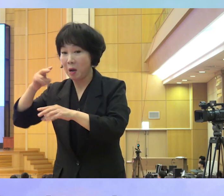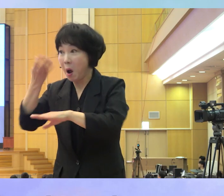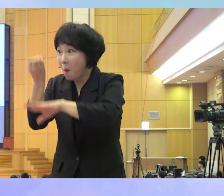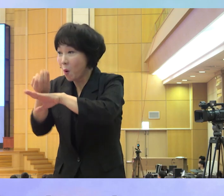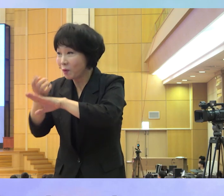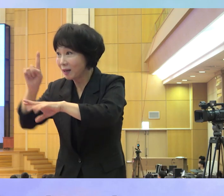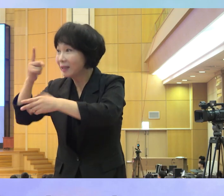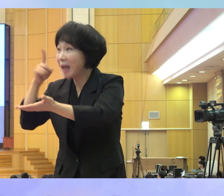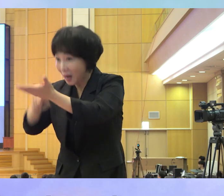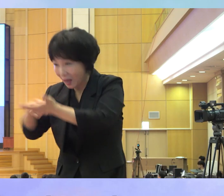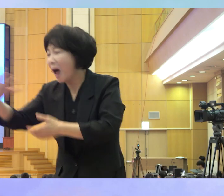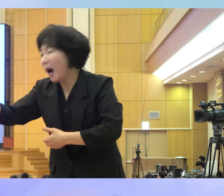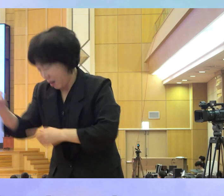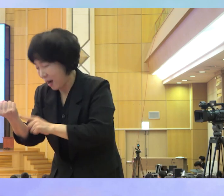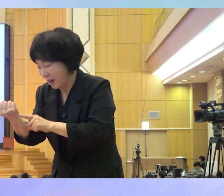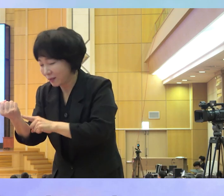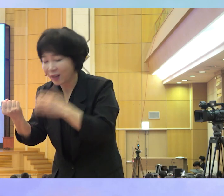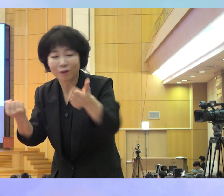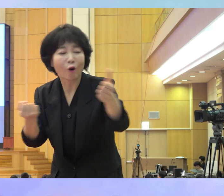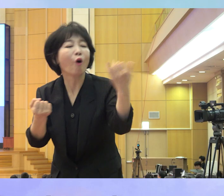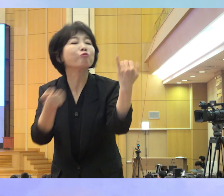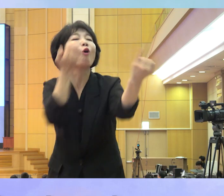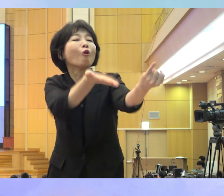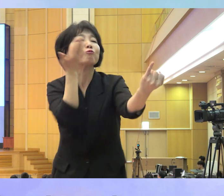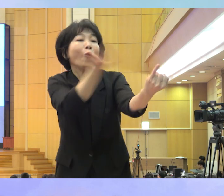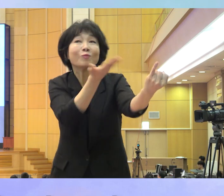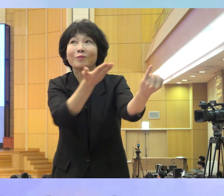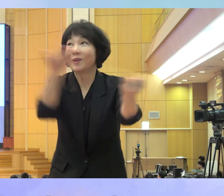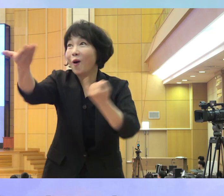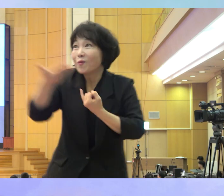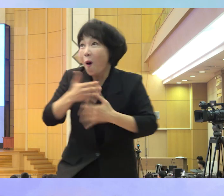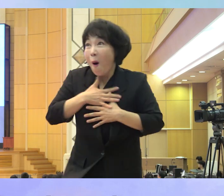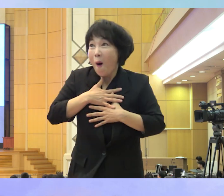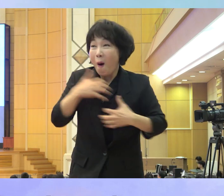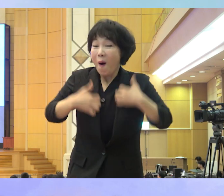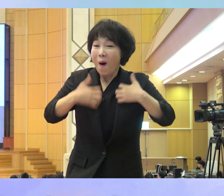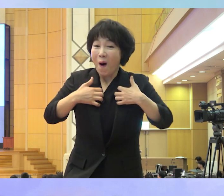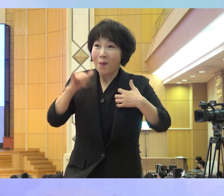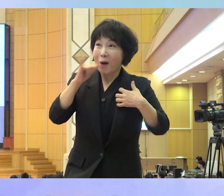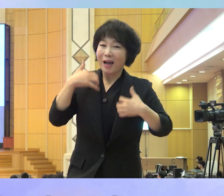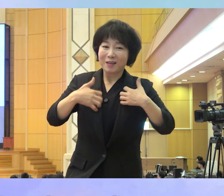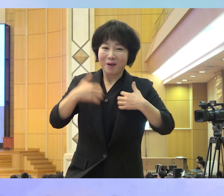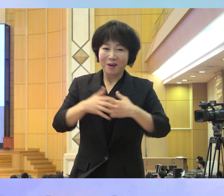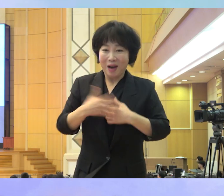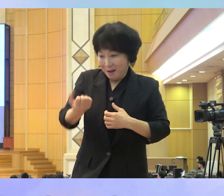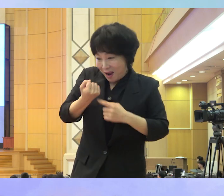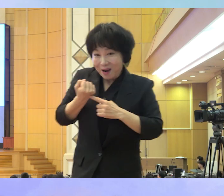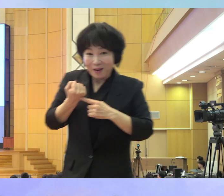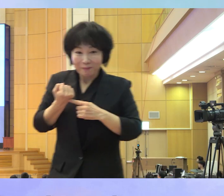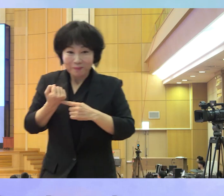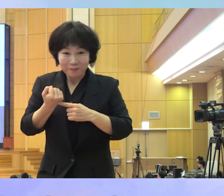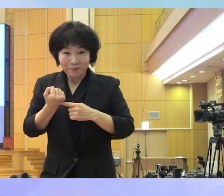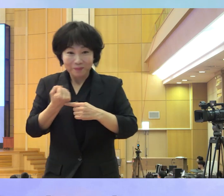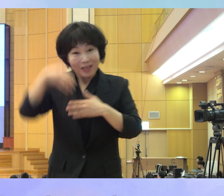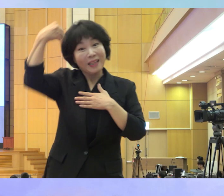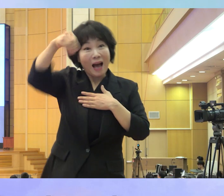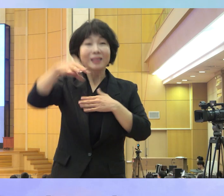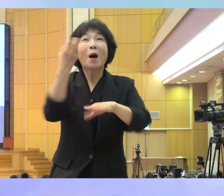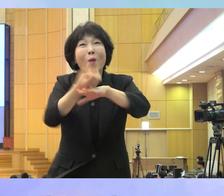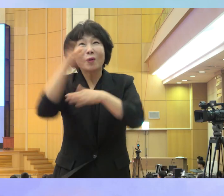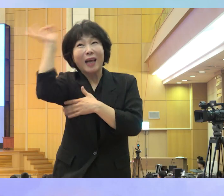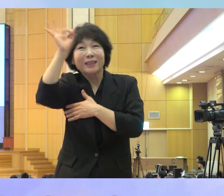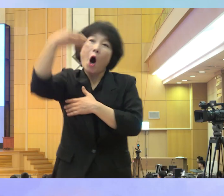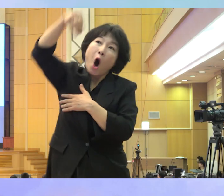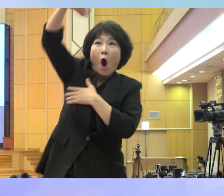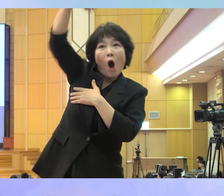주더라고. 그걸 받아가지고 그 권사님한테 갖다 줬어. 그랬더니 그 권사님이 나한테 받았다고 하면 좋은데 또 다른 권사님한테 가서 나도 찾았다, 나